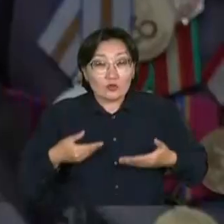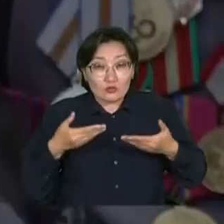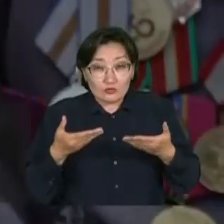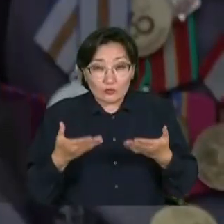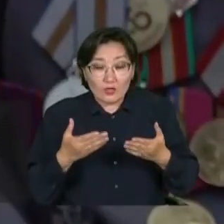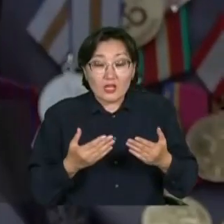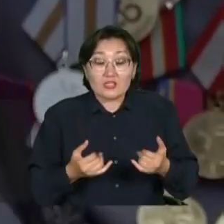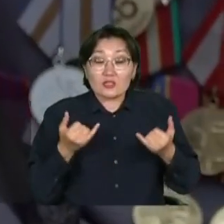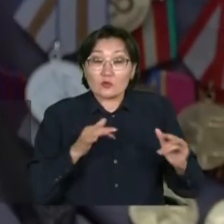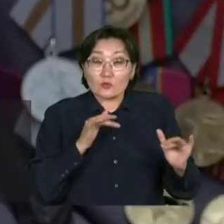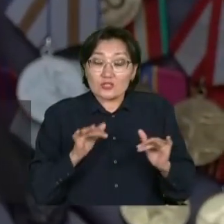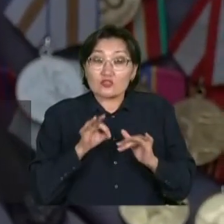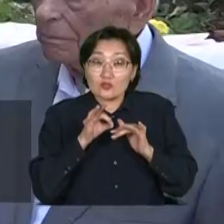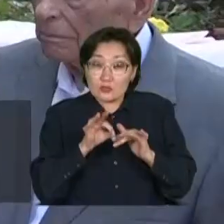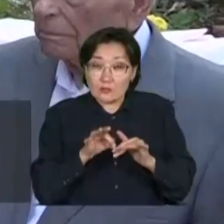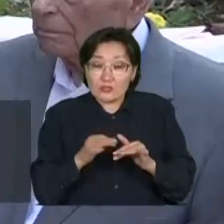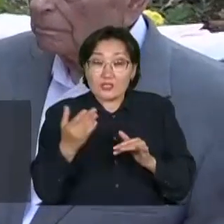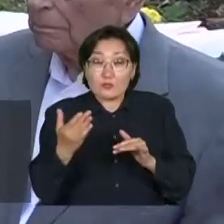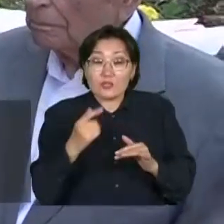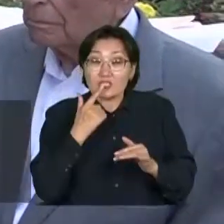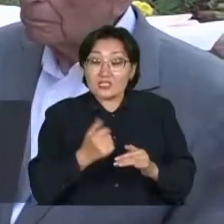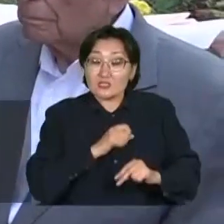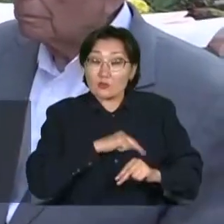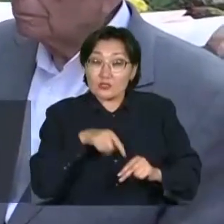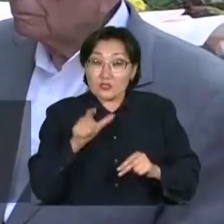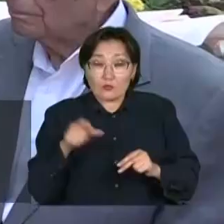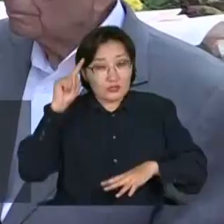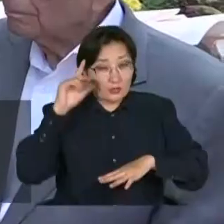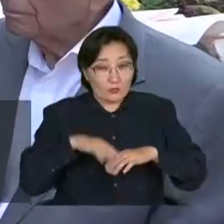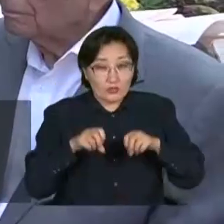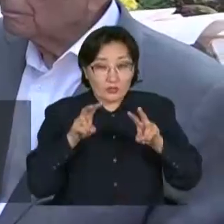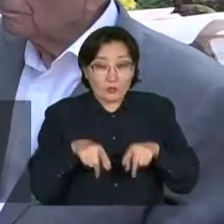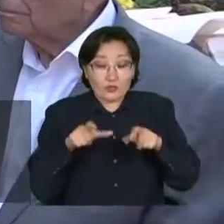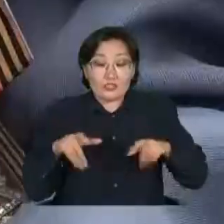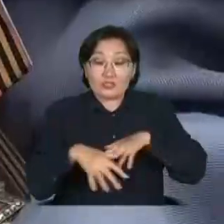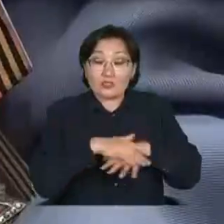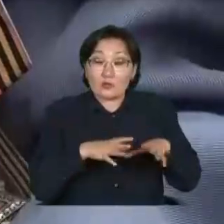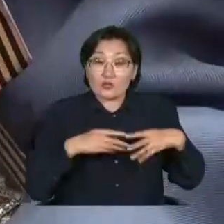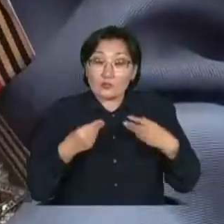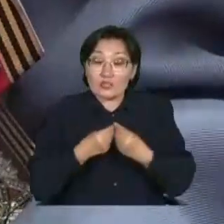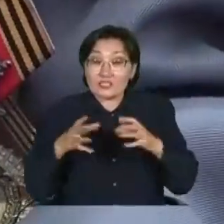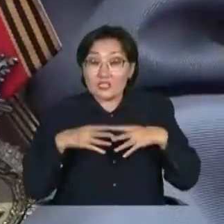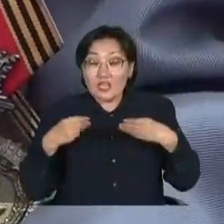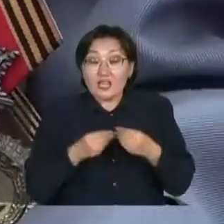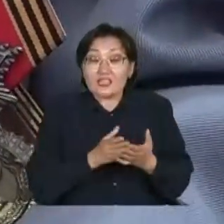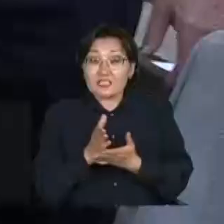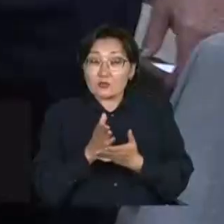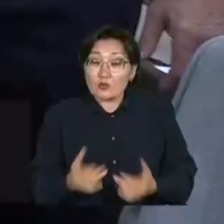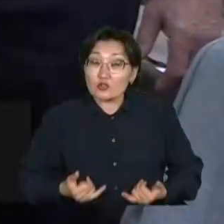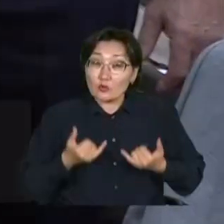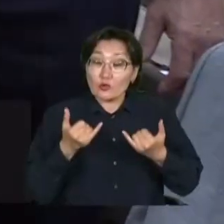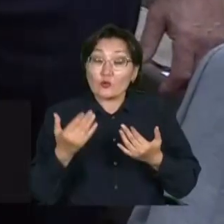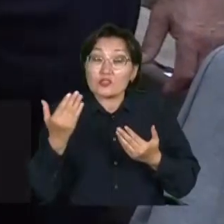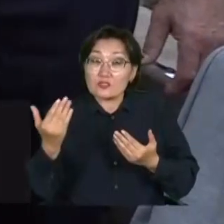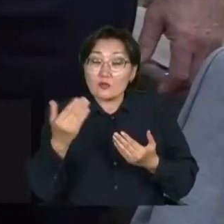арналған іс-шарада ұйымдастырылды. Онда әскери қызметкерлер мен әкімдік өкілдері, қоғамдық бірлестіктер ардагерге ізет білдіріп,